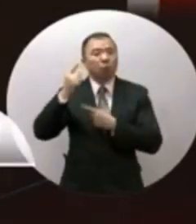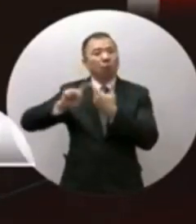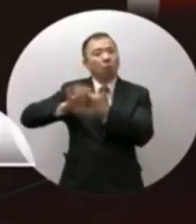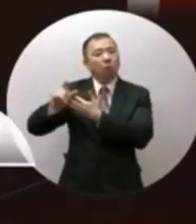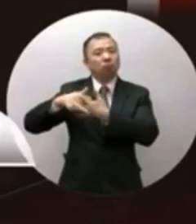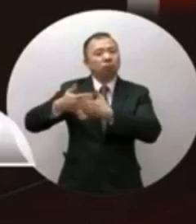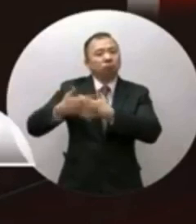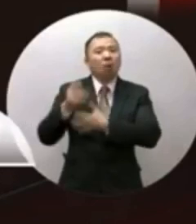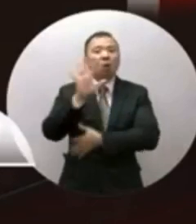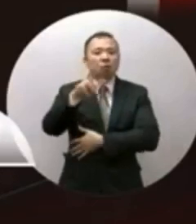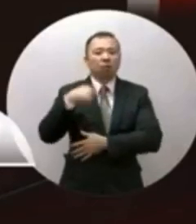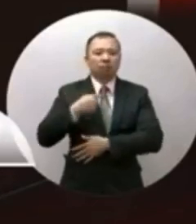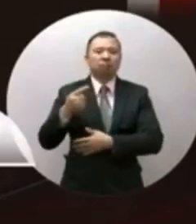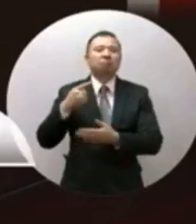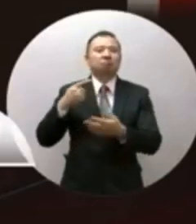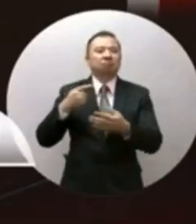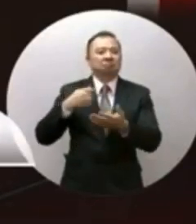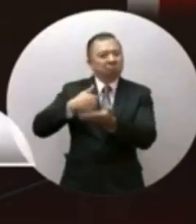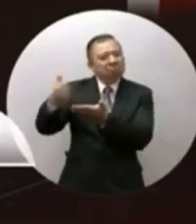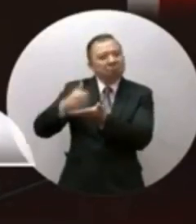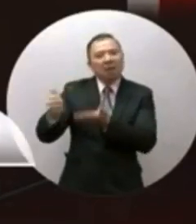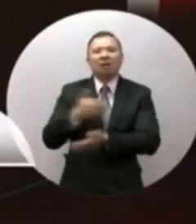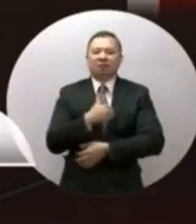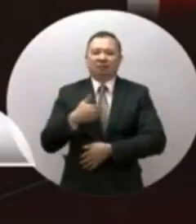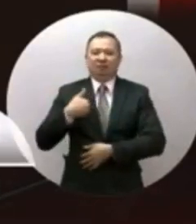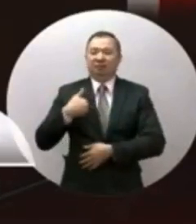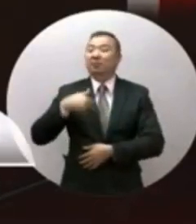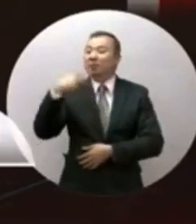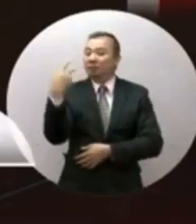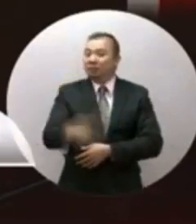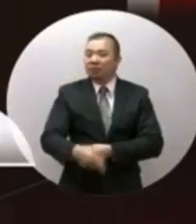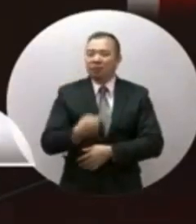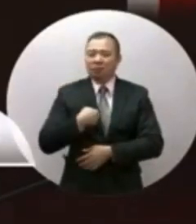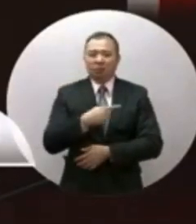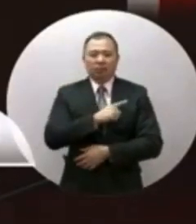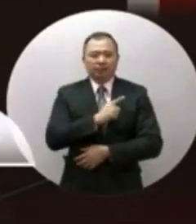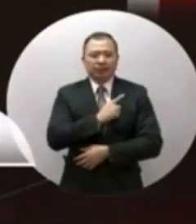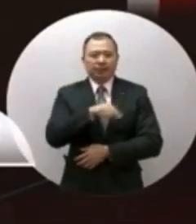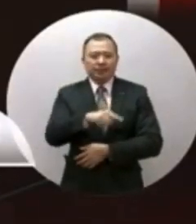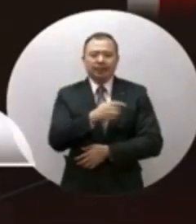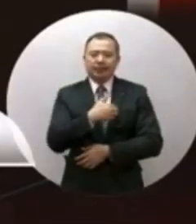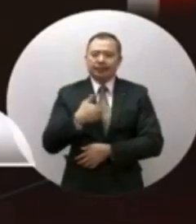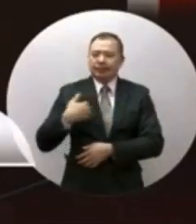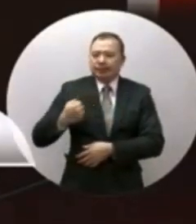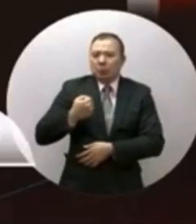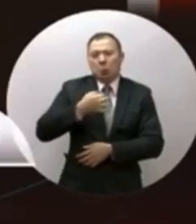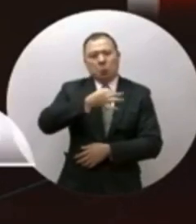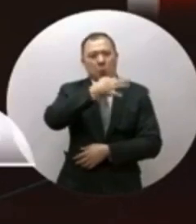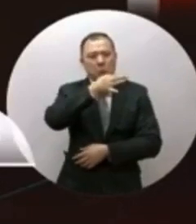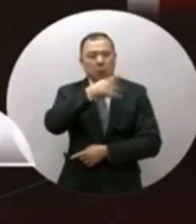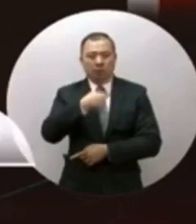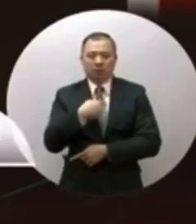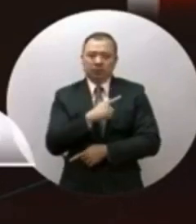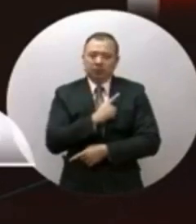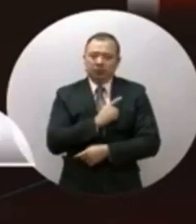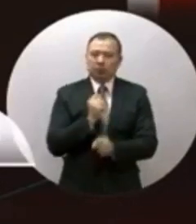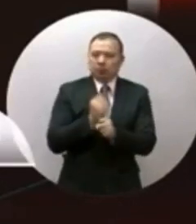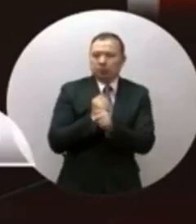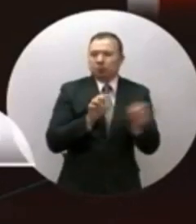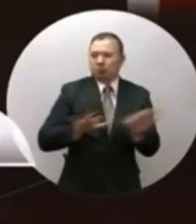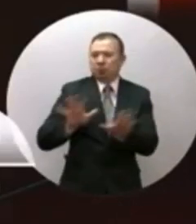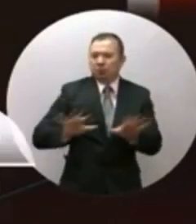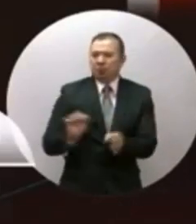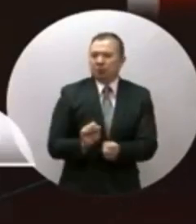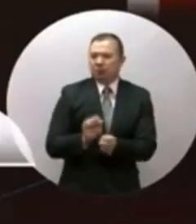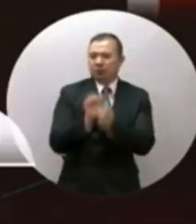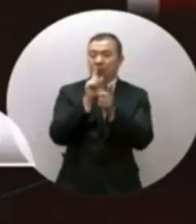海外的亲人，甚至于我们在行有余力的情形下，我们对于全